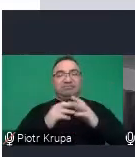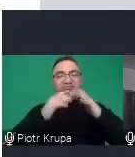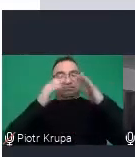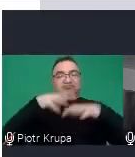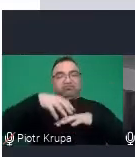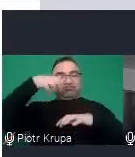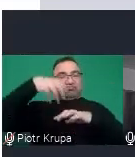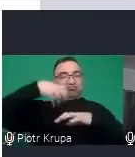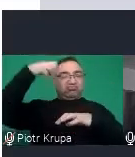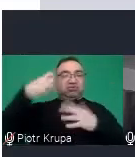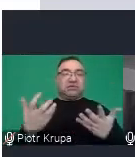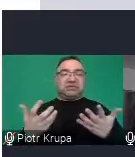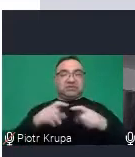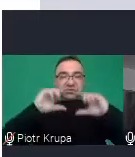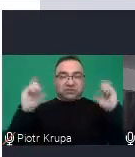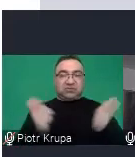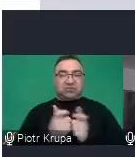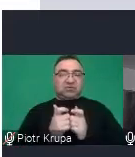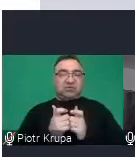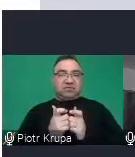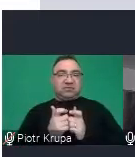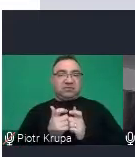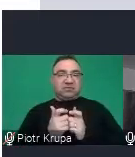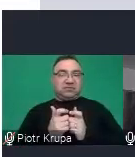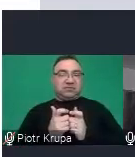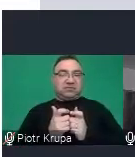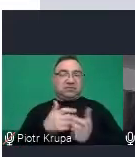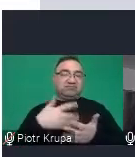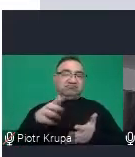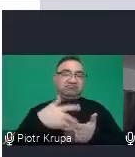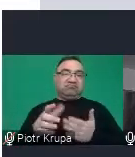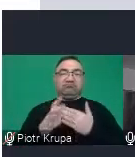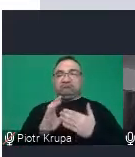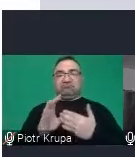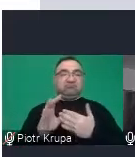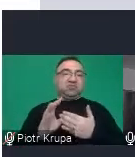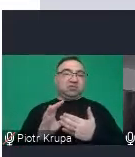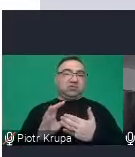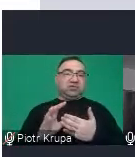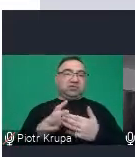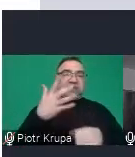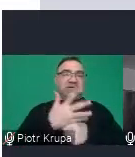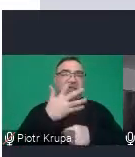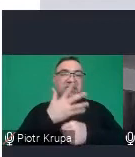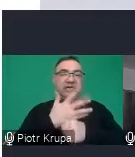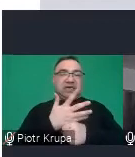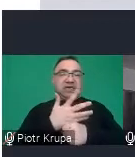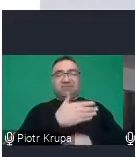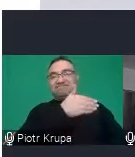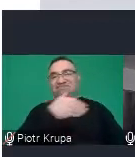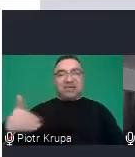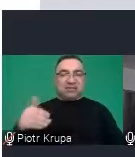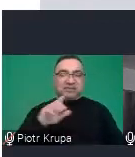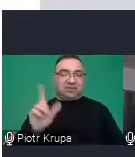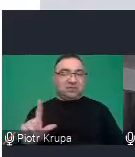odsiarczania, co w konsekwencji poniosłoby koszty grubo ponad 50 milionów